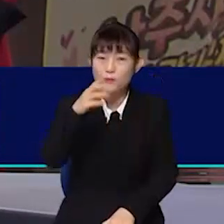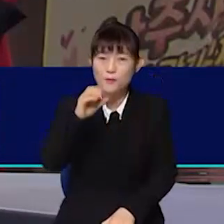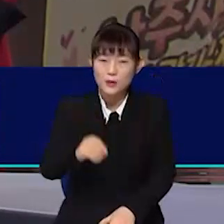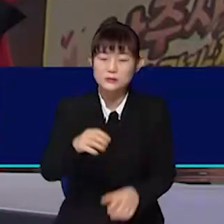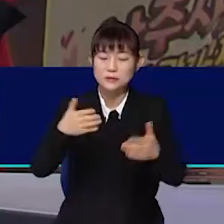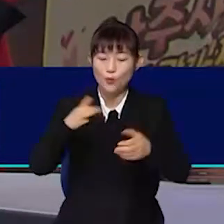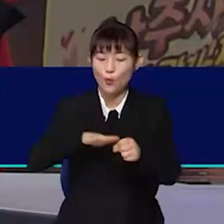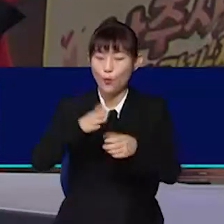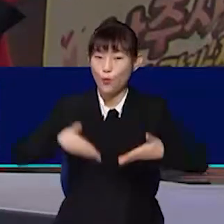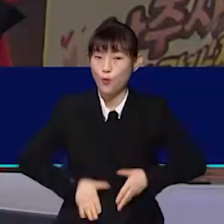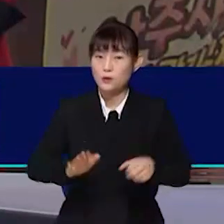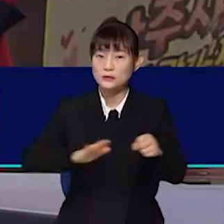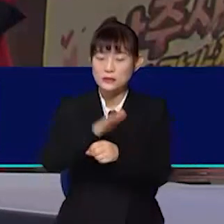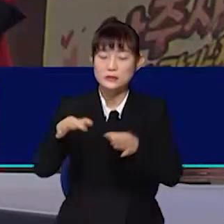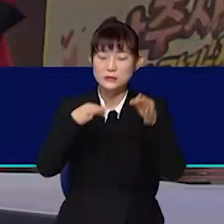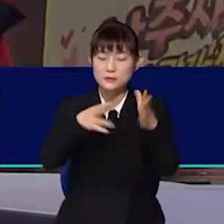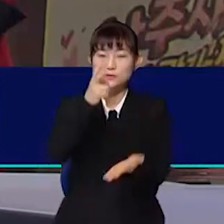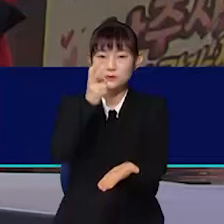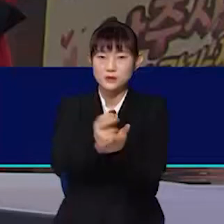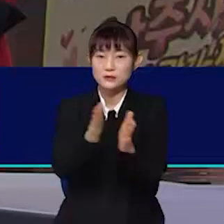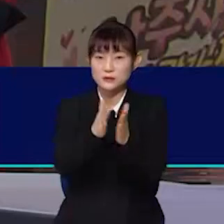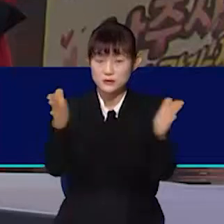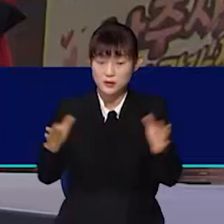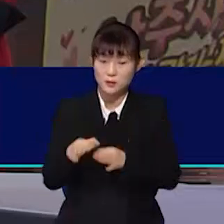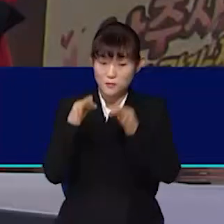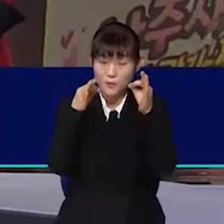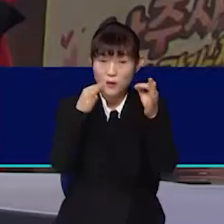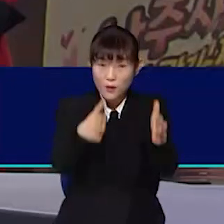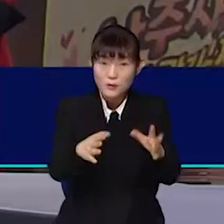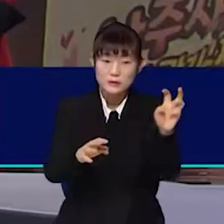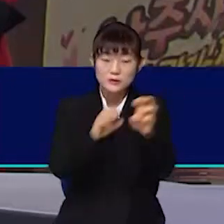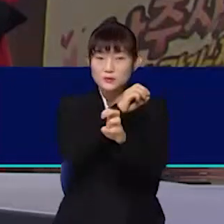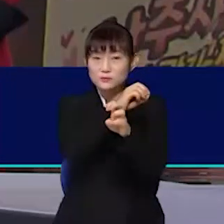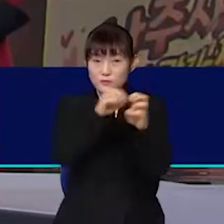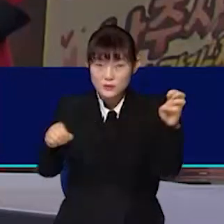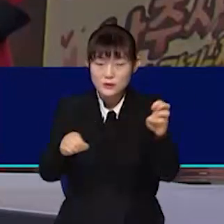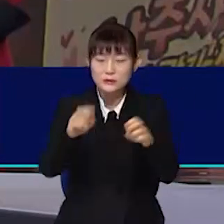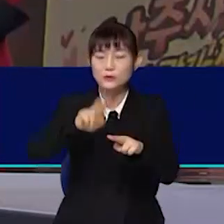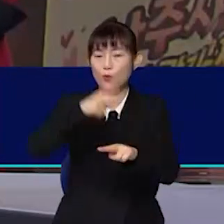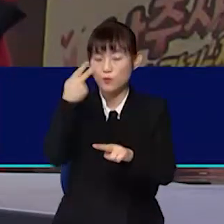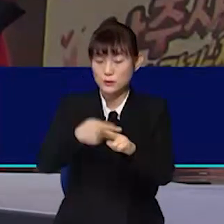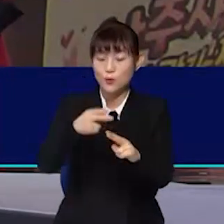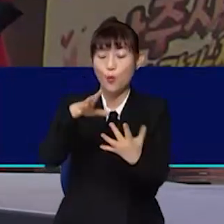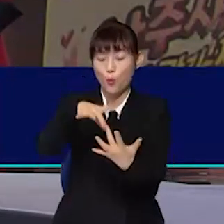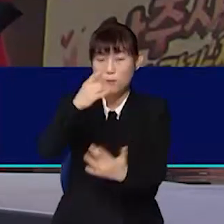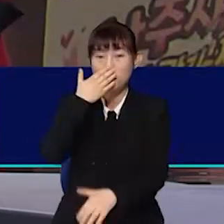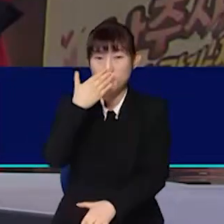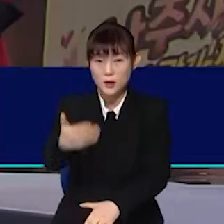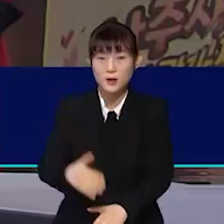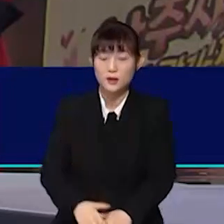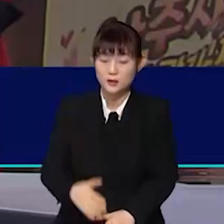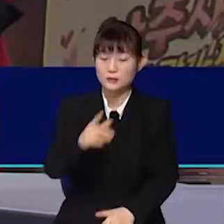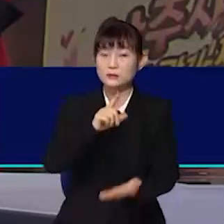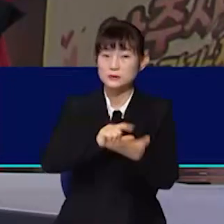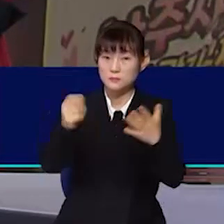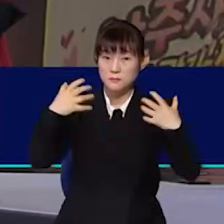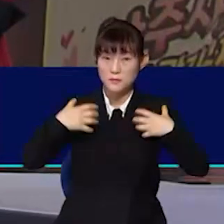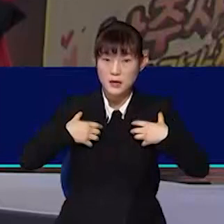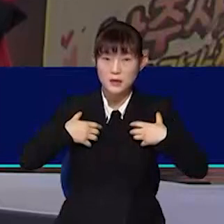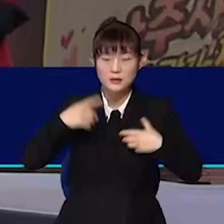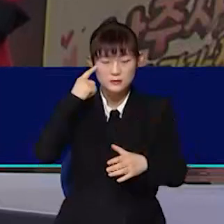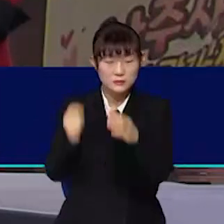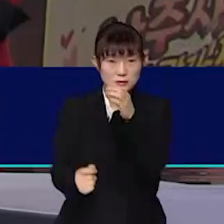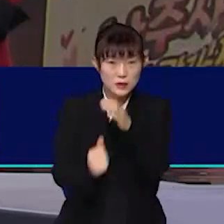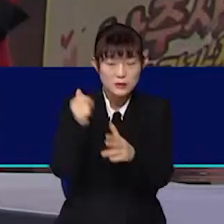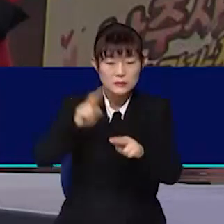제도가 시행됐습니다. 기부를 하면 기부금의 30%에 달하는 답례품을 고를 수 있는데요. 지자체마다 고유의 특색을